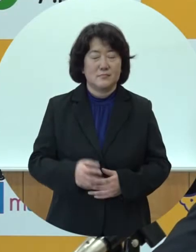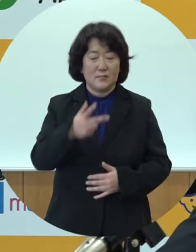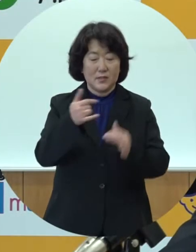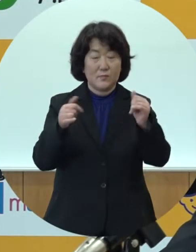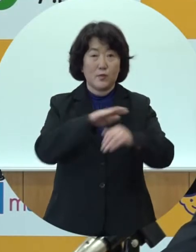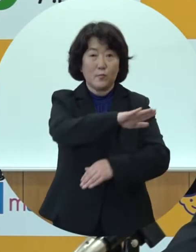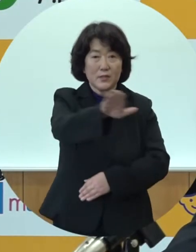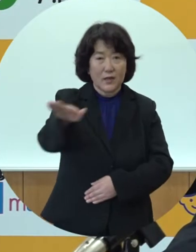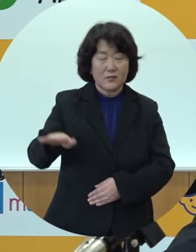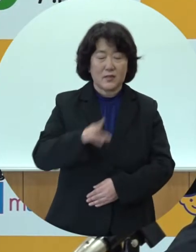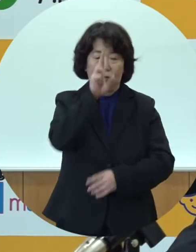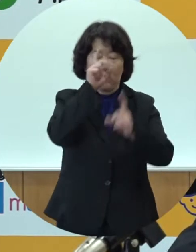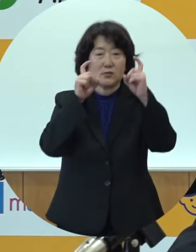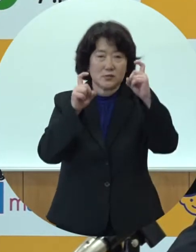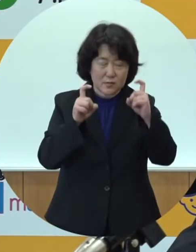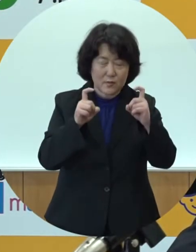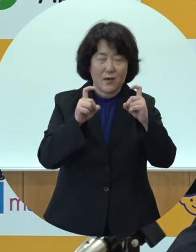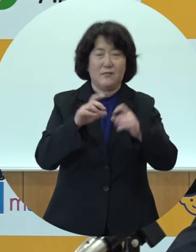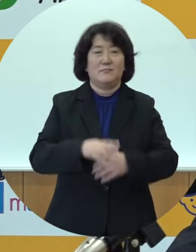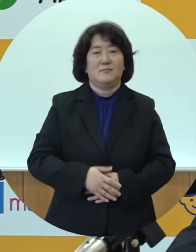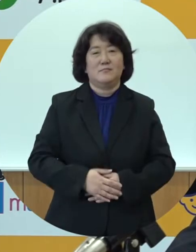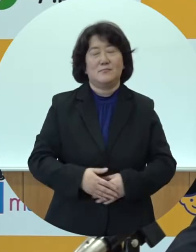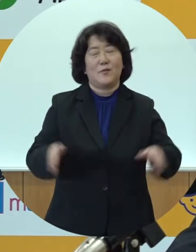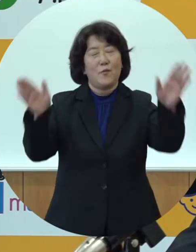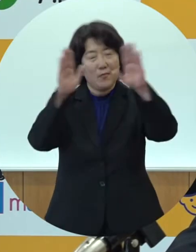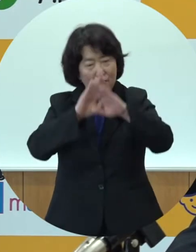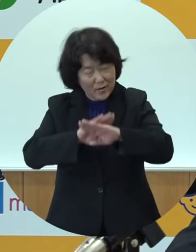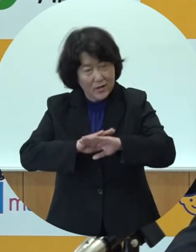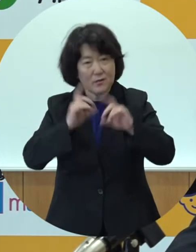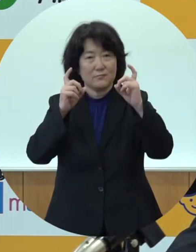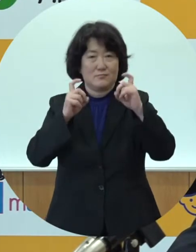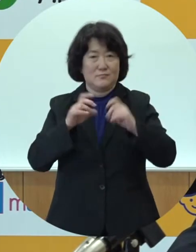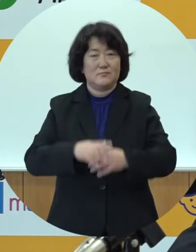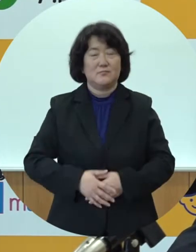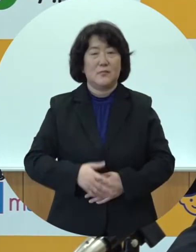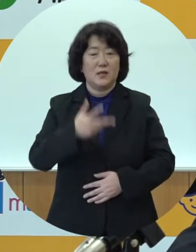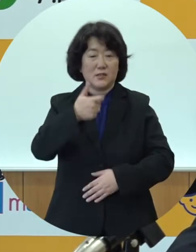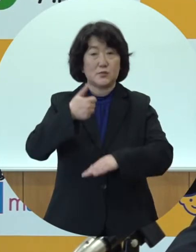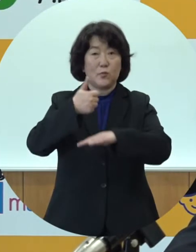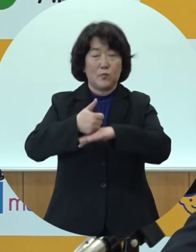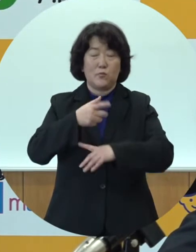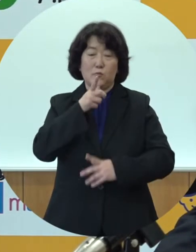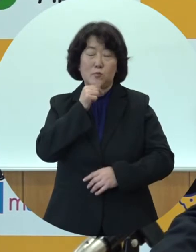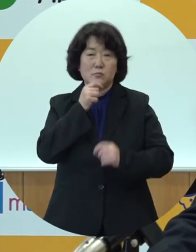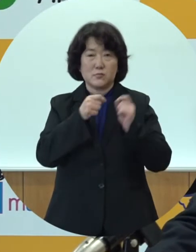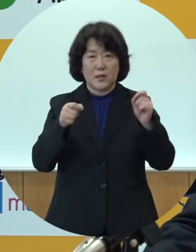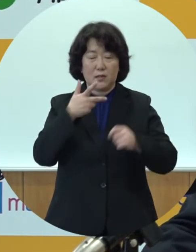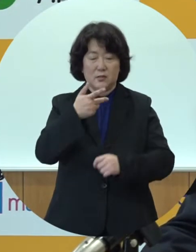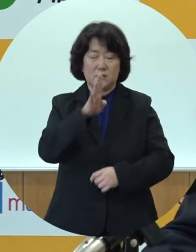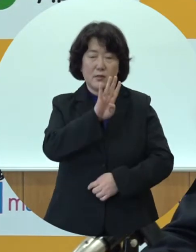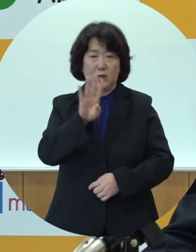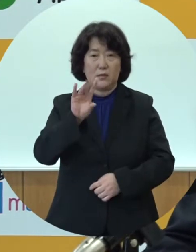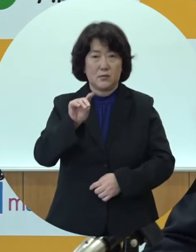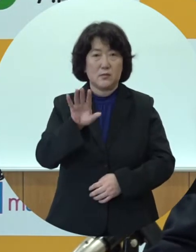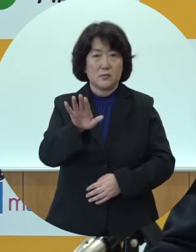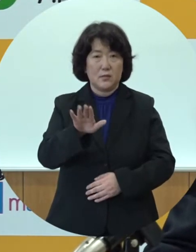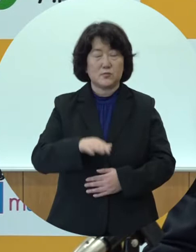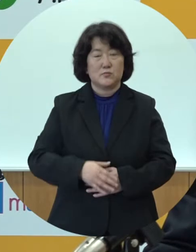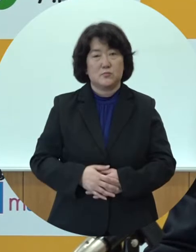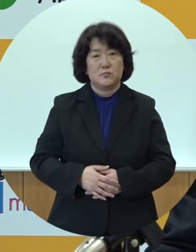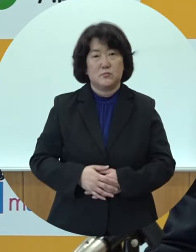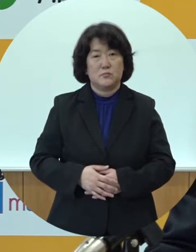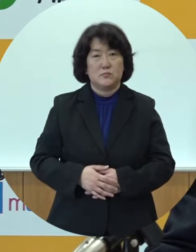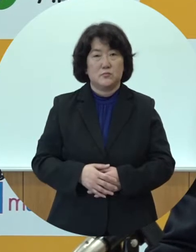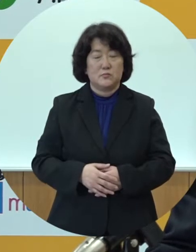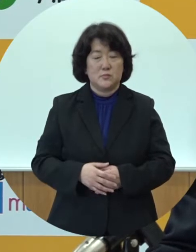市民の皆さん、こんにちは。そしてこんばんは。市長の徳永茂樹です。本日は新型